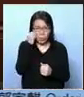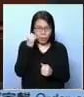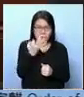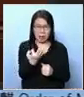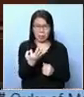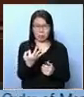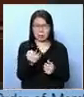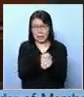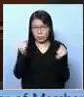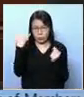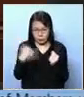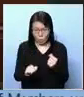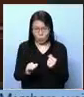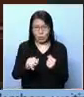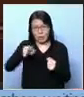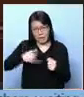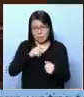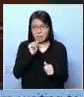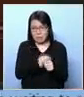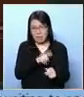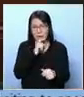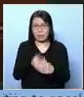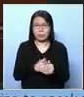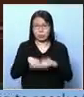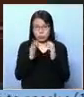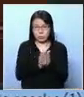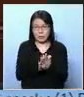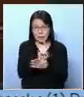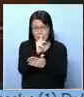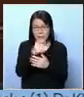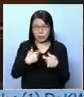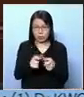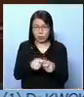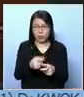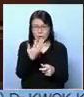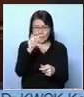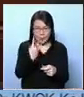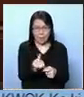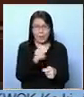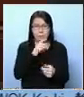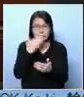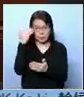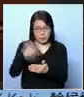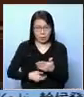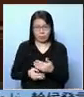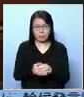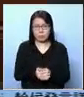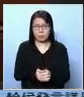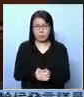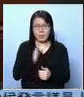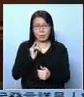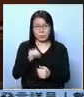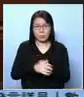呃咗我哋，咁於是乎就將佢成個全年嘅人工咧，嗰幾百萬咧就又削減去。喂大佬